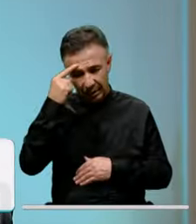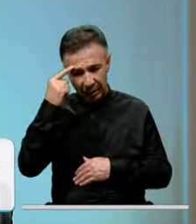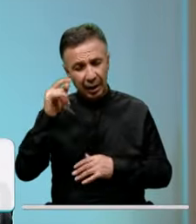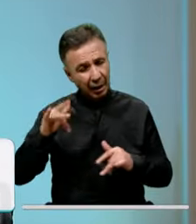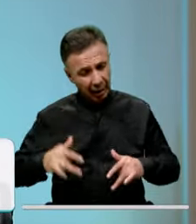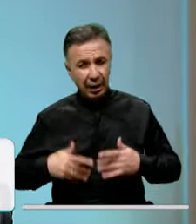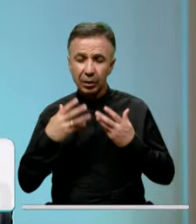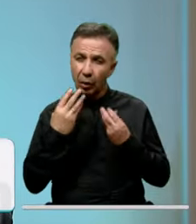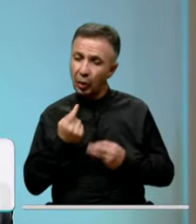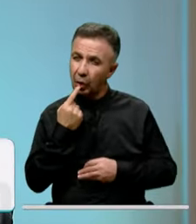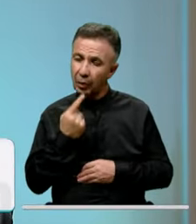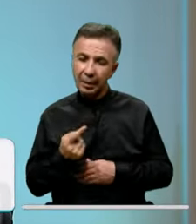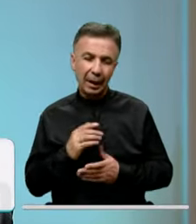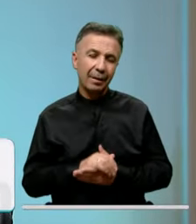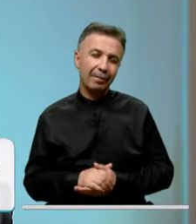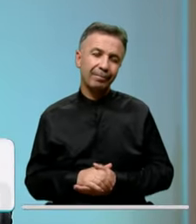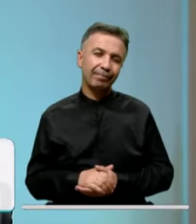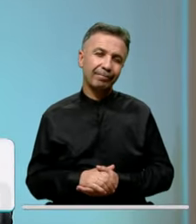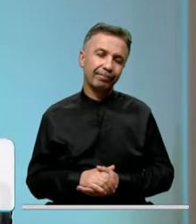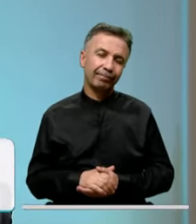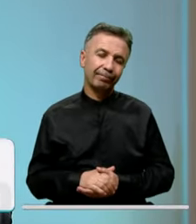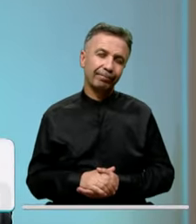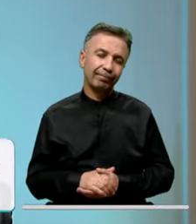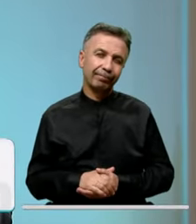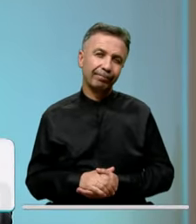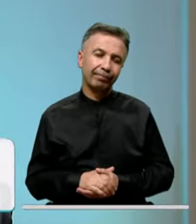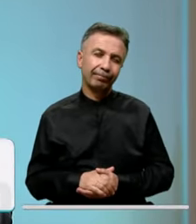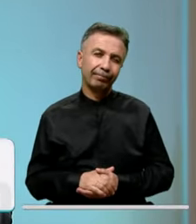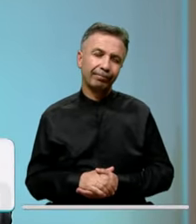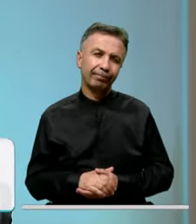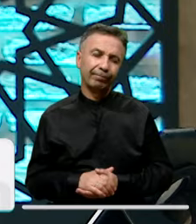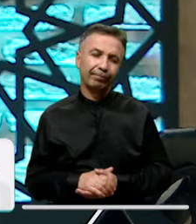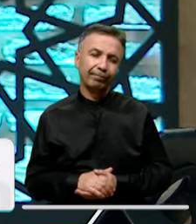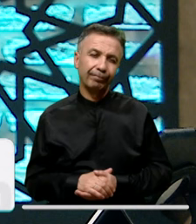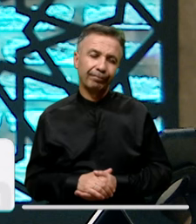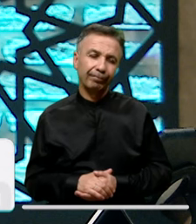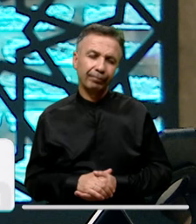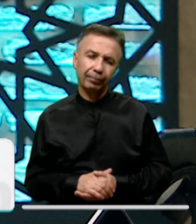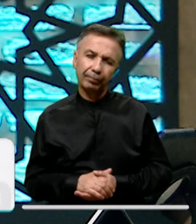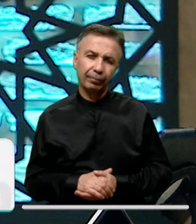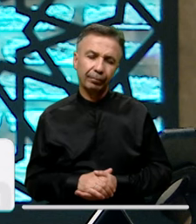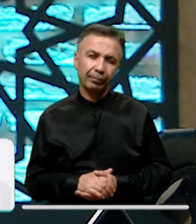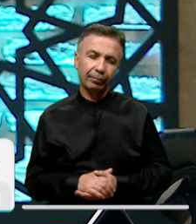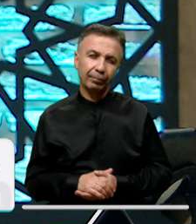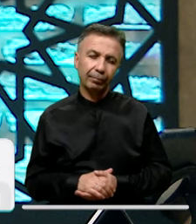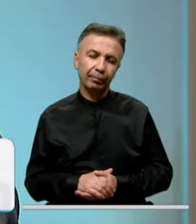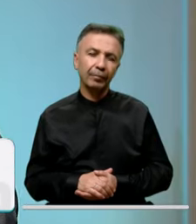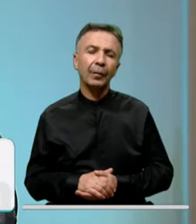diyen anılarım var dediğim hakikaten bunlarla ilgili. Yani olumlu sonuçlananlar da var değil mi hocam?